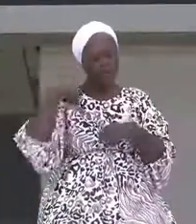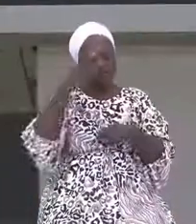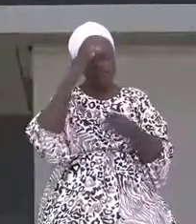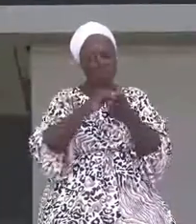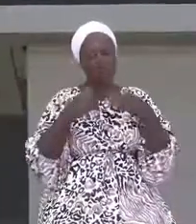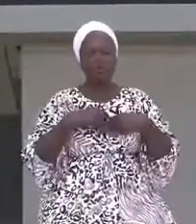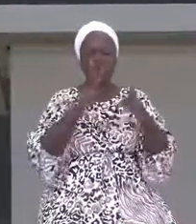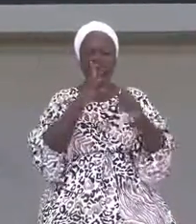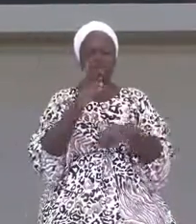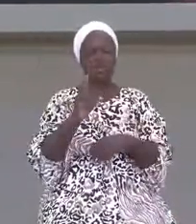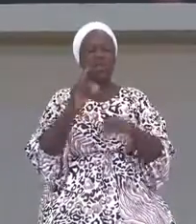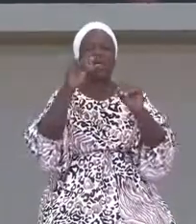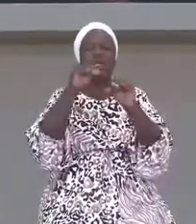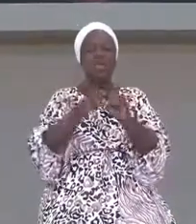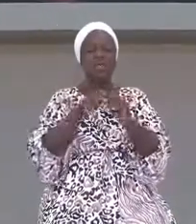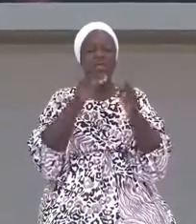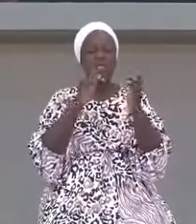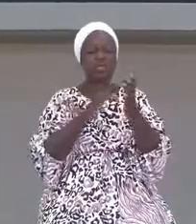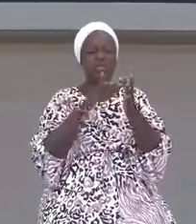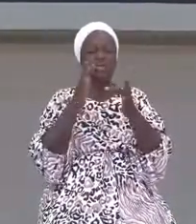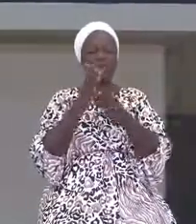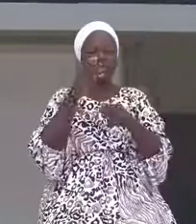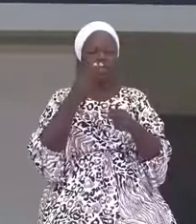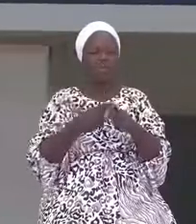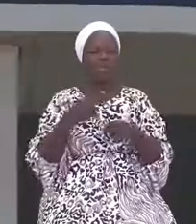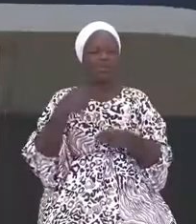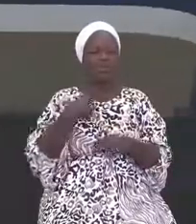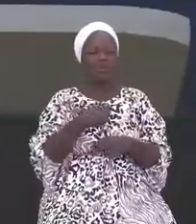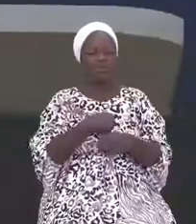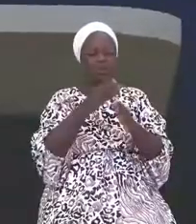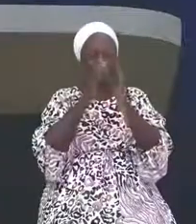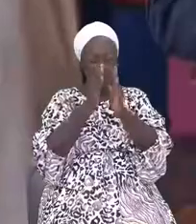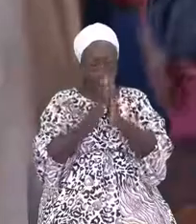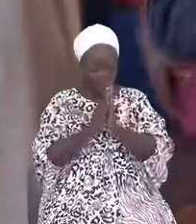l'exaucement. Au nom de Jésus, nous prions.